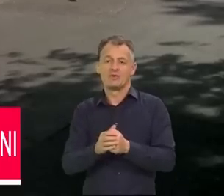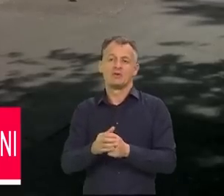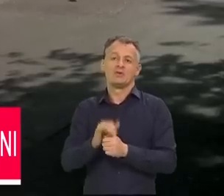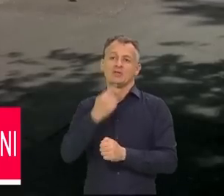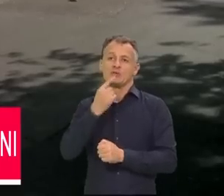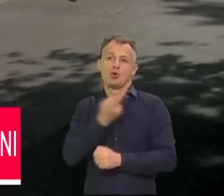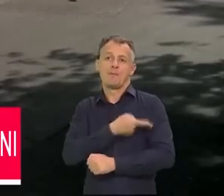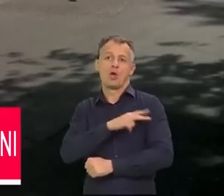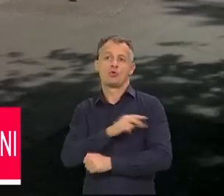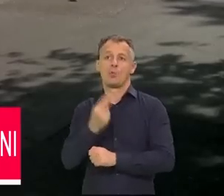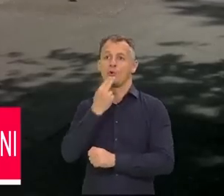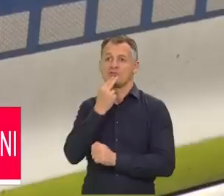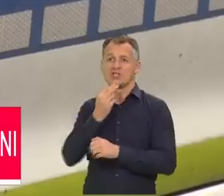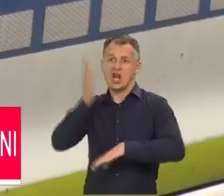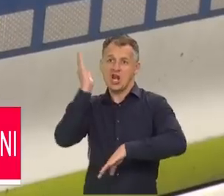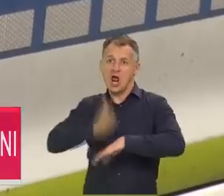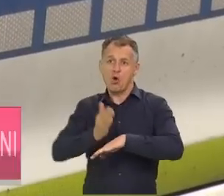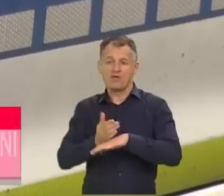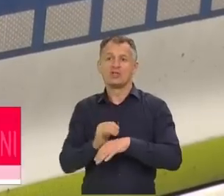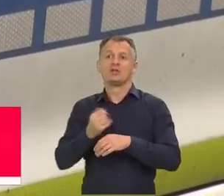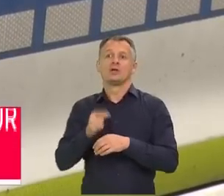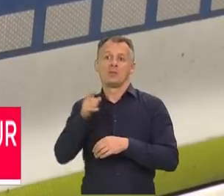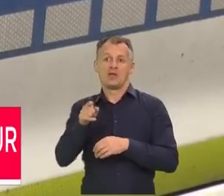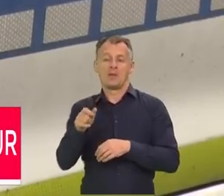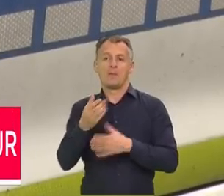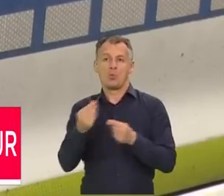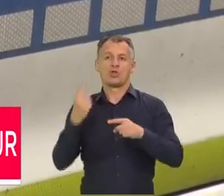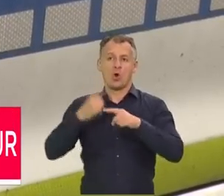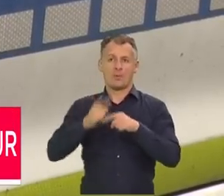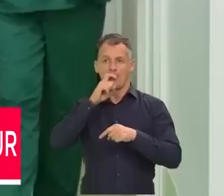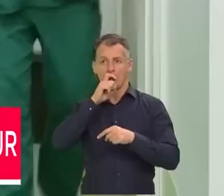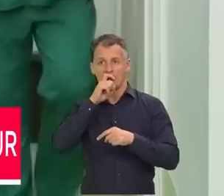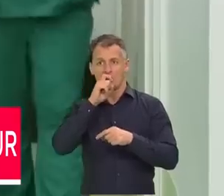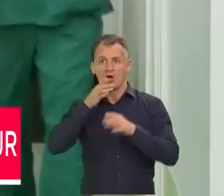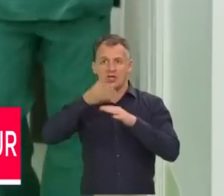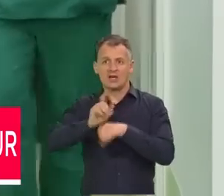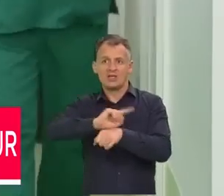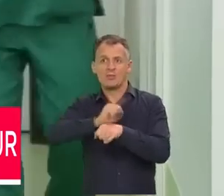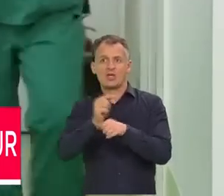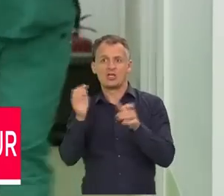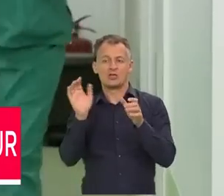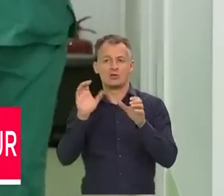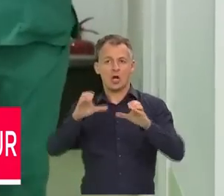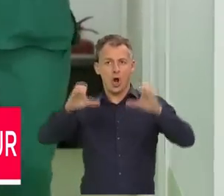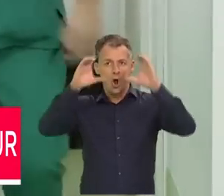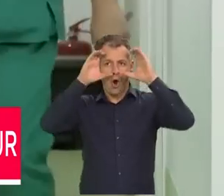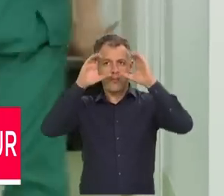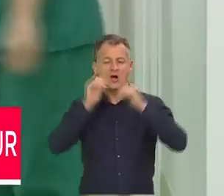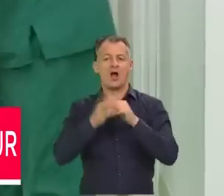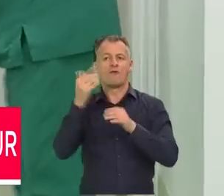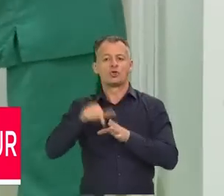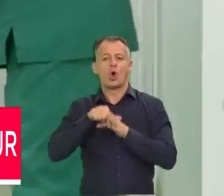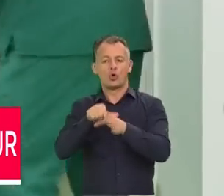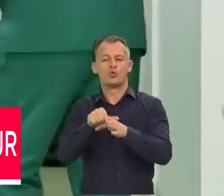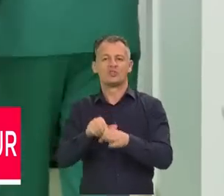pe acesta cu bastoanele în repetate rânduri. Bărbatul a intrat imediat în comă și a fost dus chiar de către agenți la